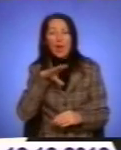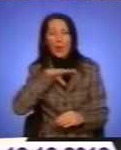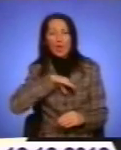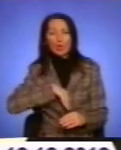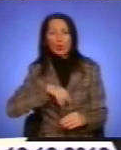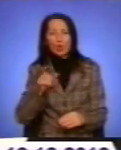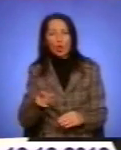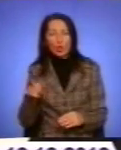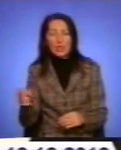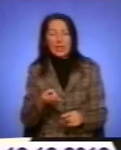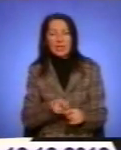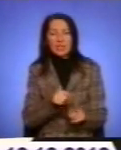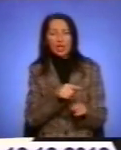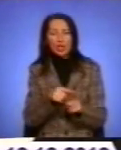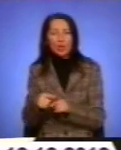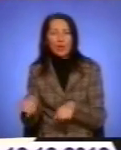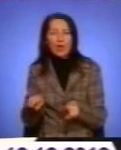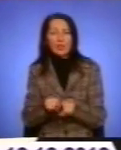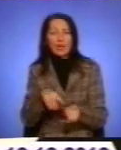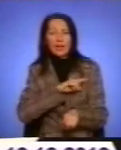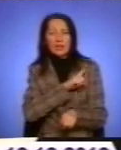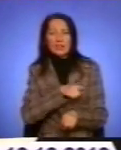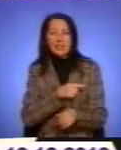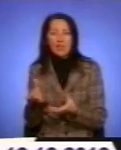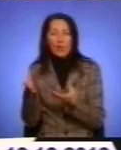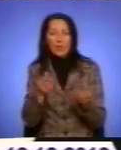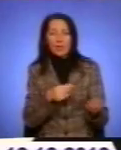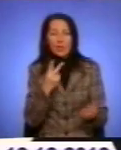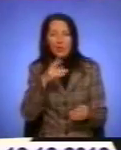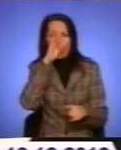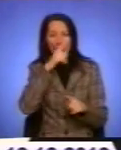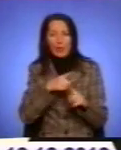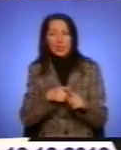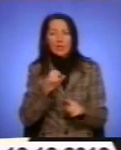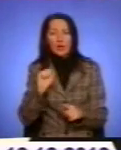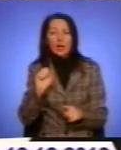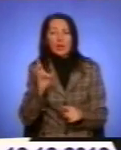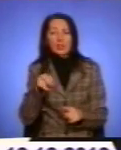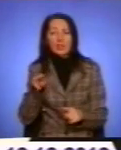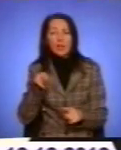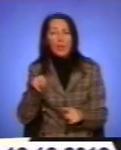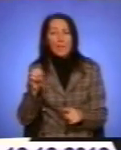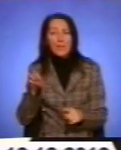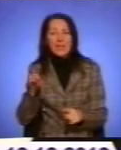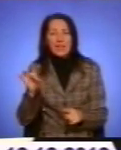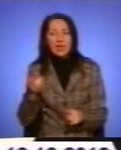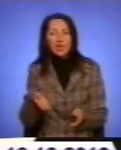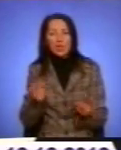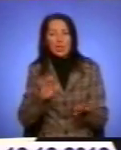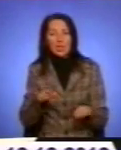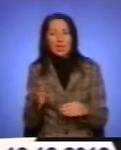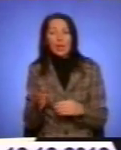людських». Ті слова так сильно вплинули на двох братів Андрія і Петра, що залишили